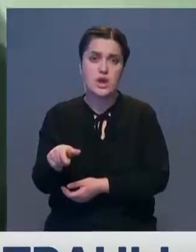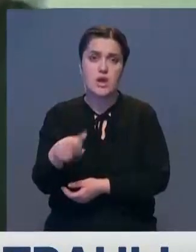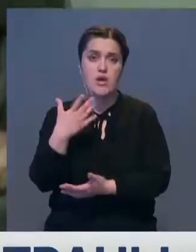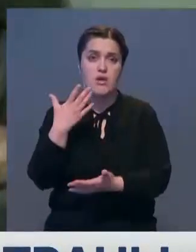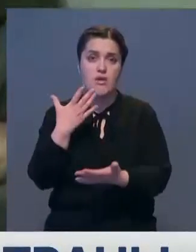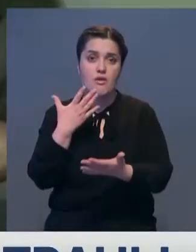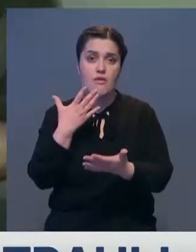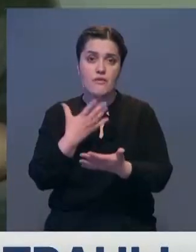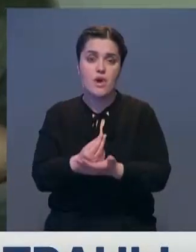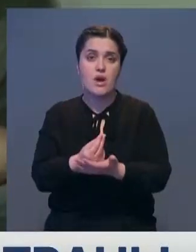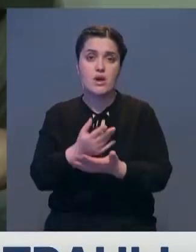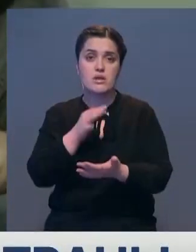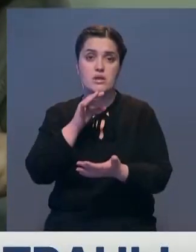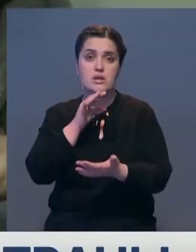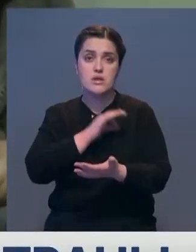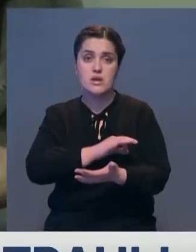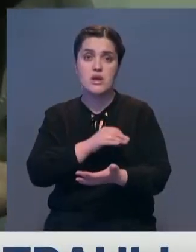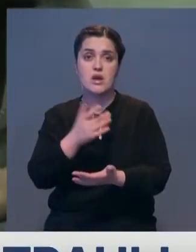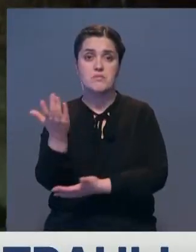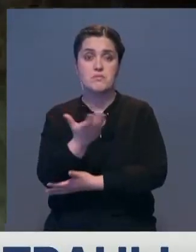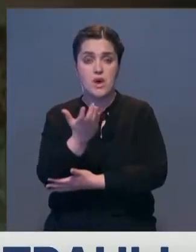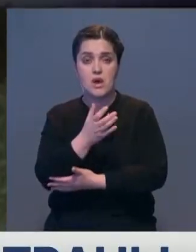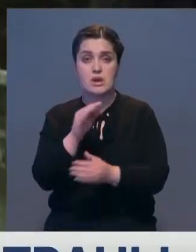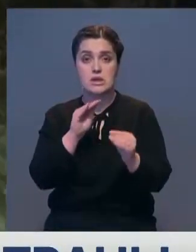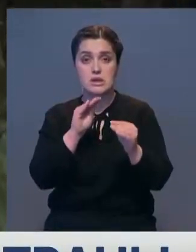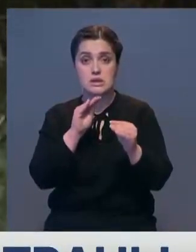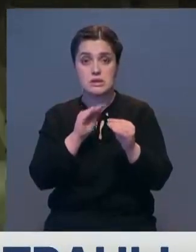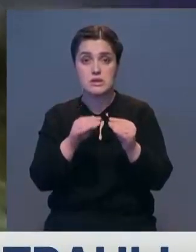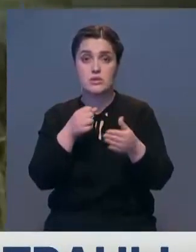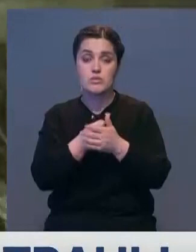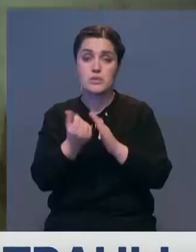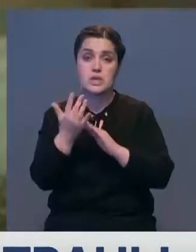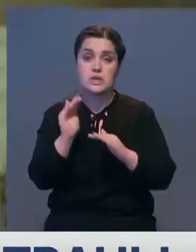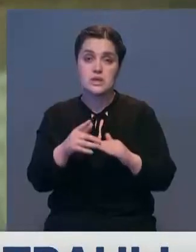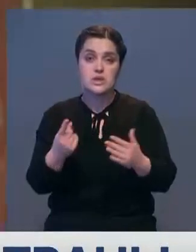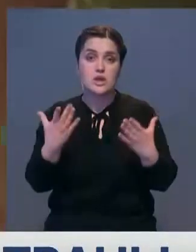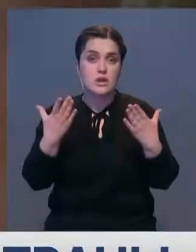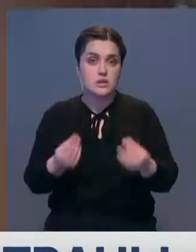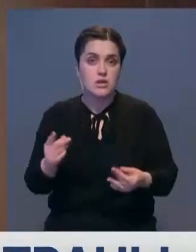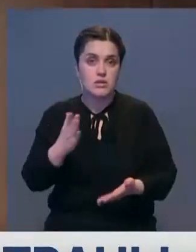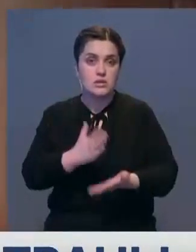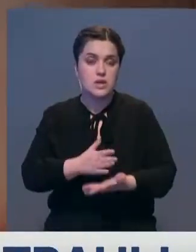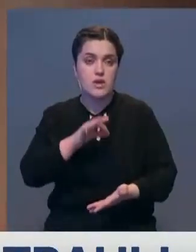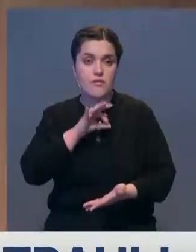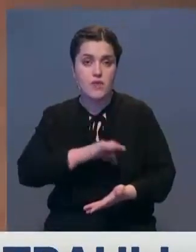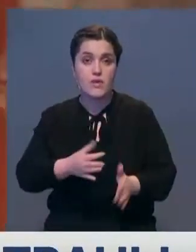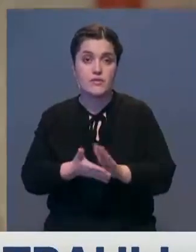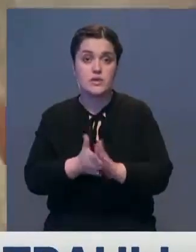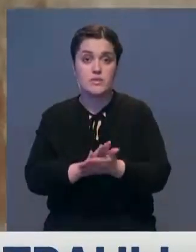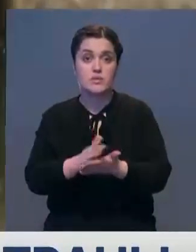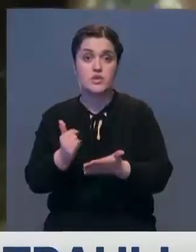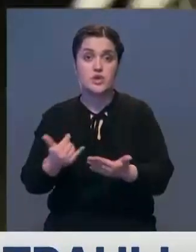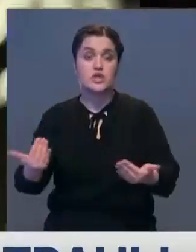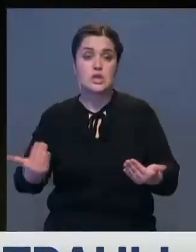доходов задержанные не скрывают. На жалости прохожих они зарабатывают от 10 до 15 тысяч в день. Однако условия, в